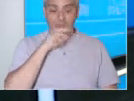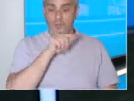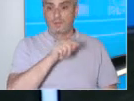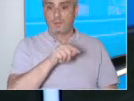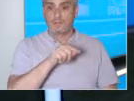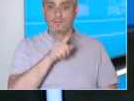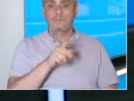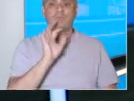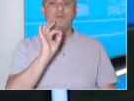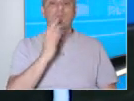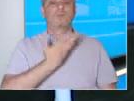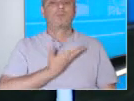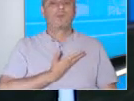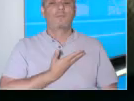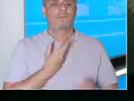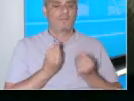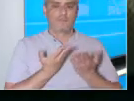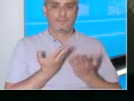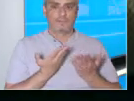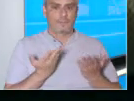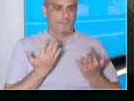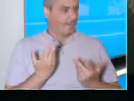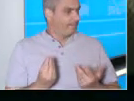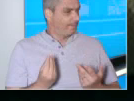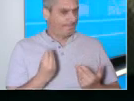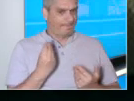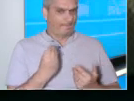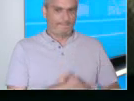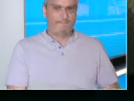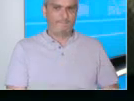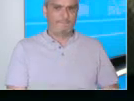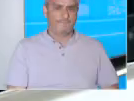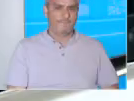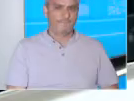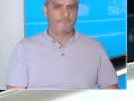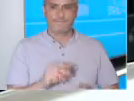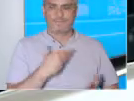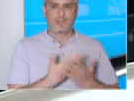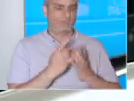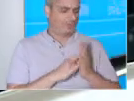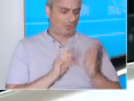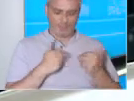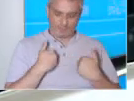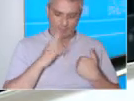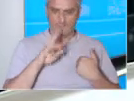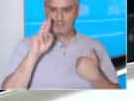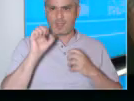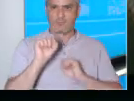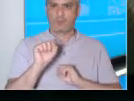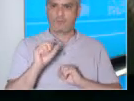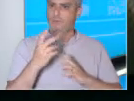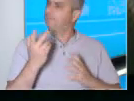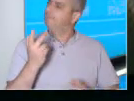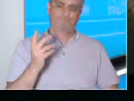עליה, הישענות שהם מקבלים דברים. הרי ברגע שאתה מכתיר אותם לעושי הכוחות... אומרים, תהיה הצעת חוק, שגם אנחנו וגם רע"מ תומכים. לא, אני